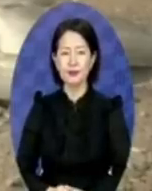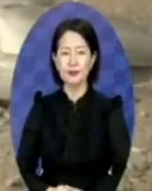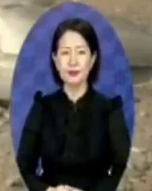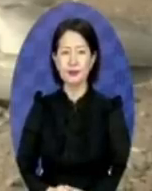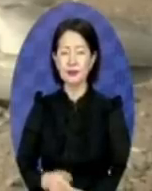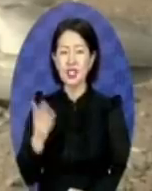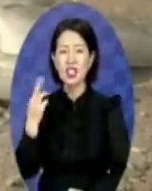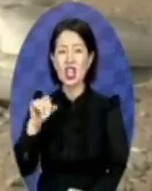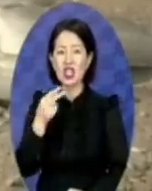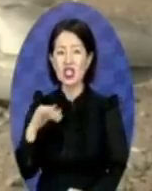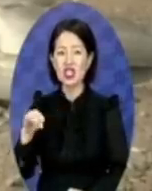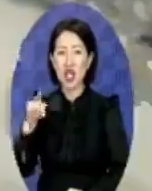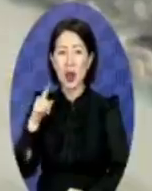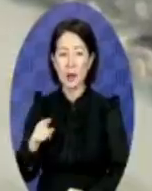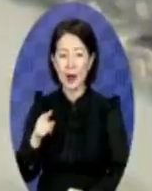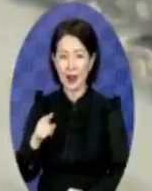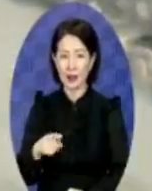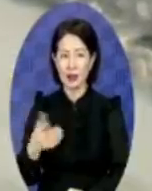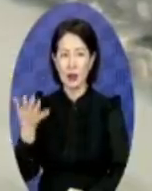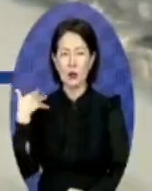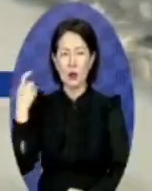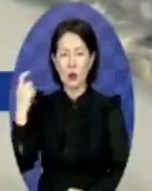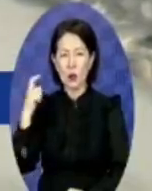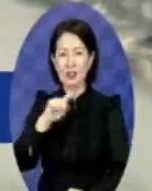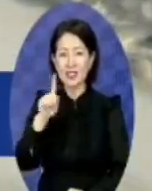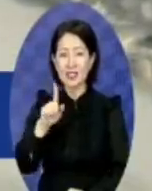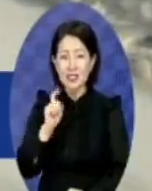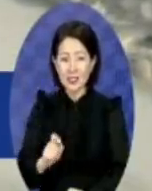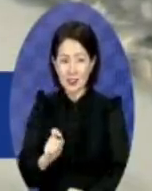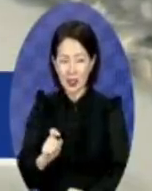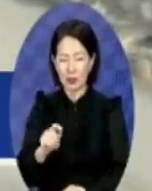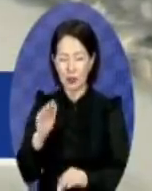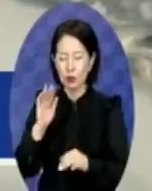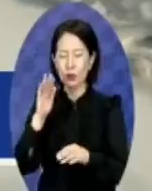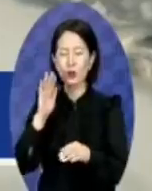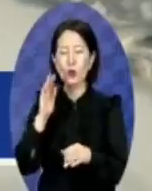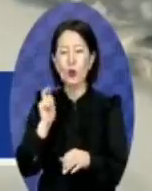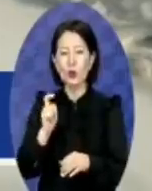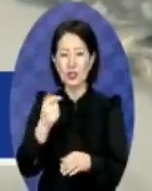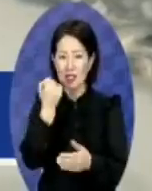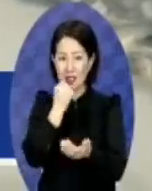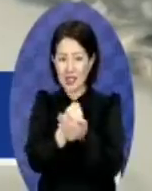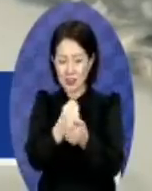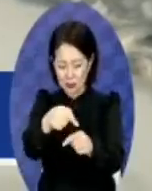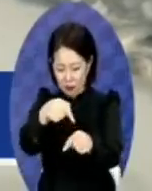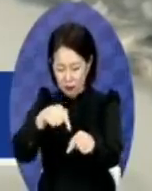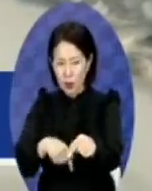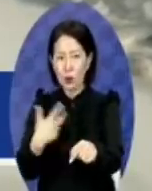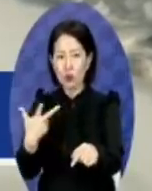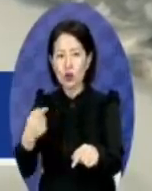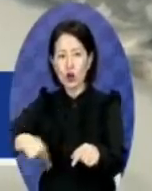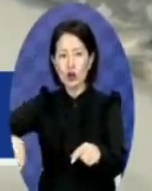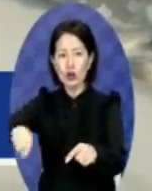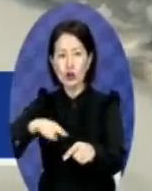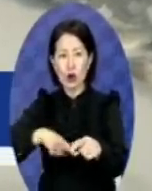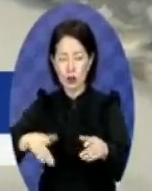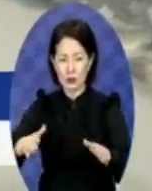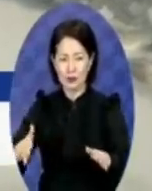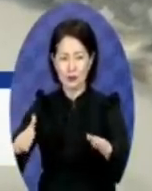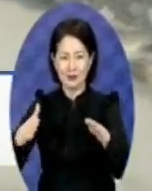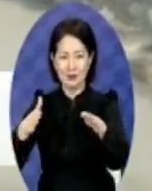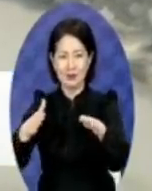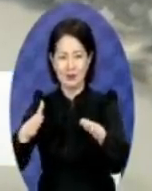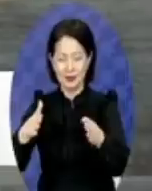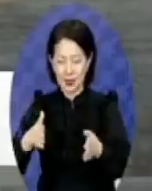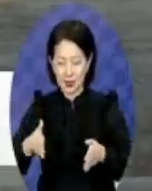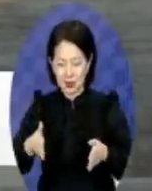За Динжи мянган хуучин зах гэж нэрлэгдэх хуучин эцэс 32-ийн тойрог хүртэлх энэхүү 70 болоод 5-6